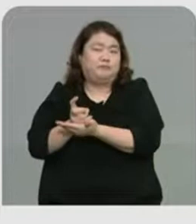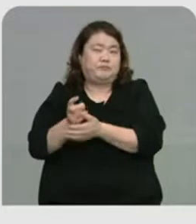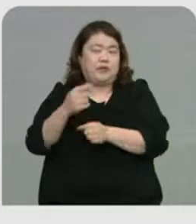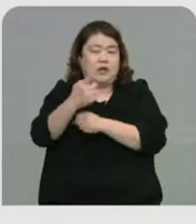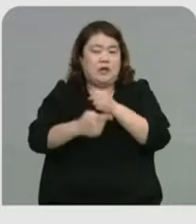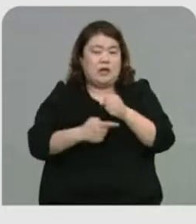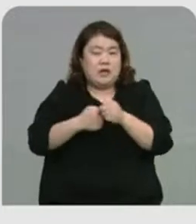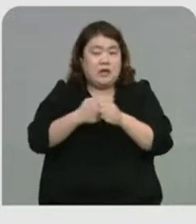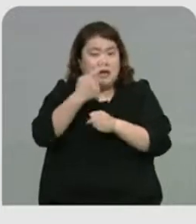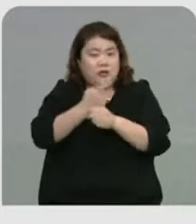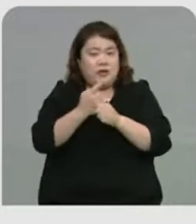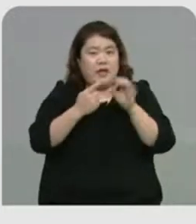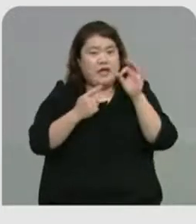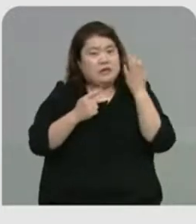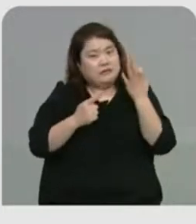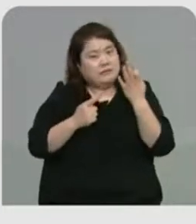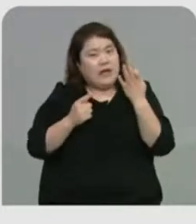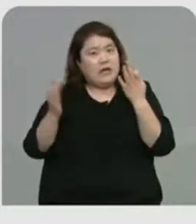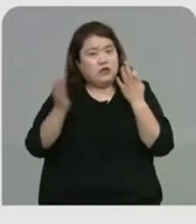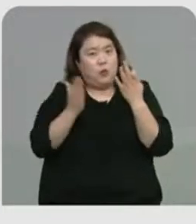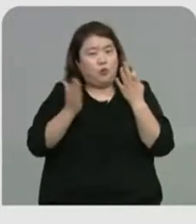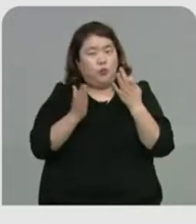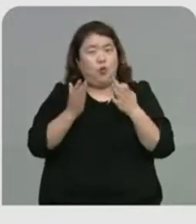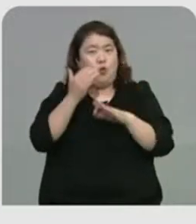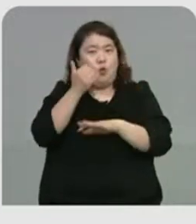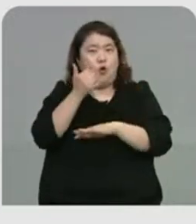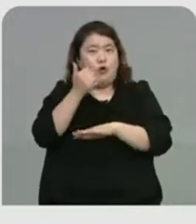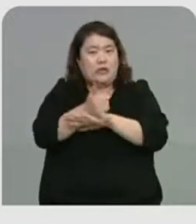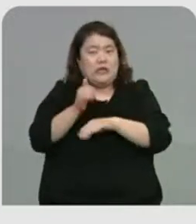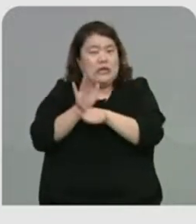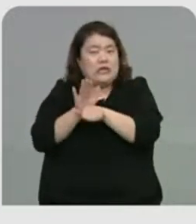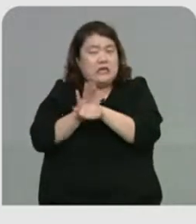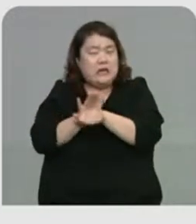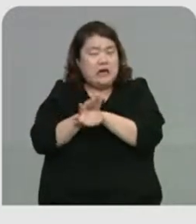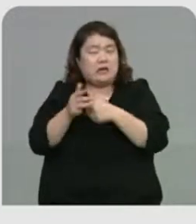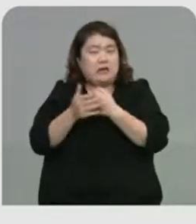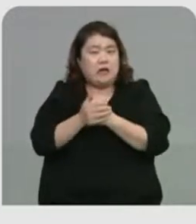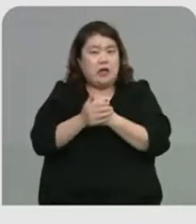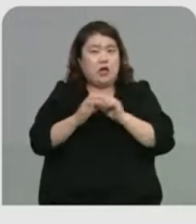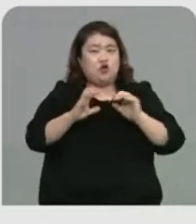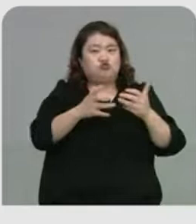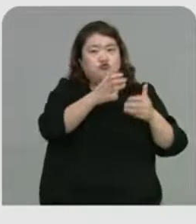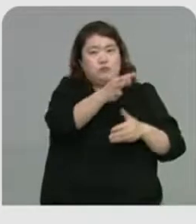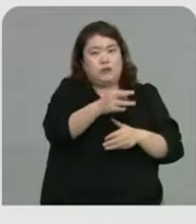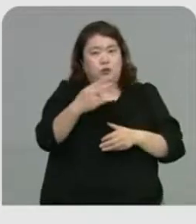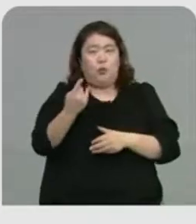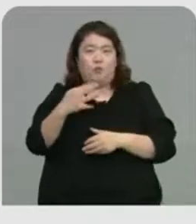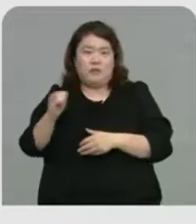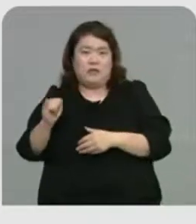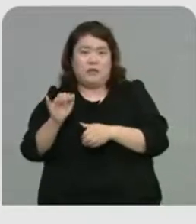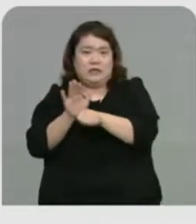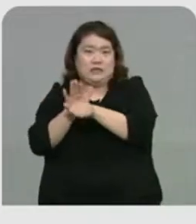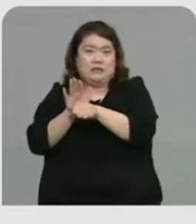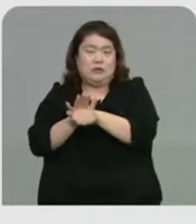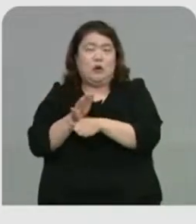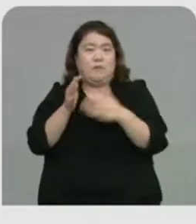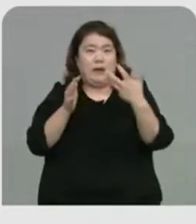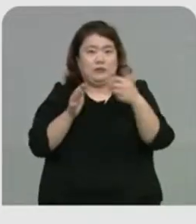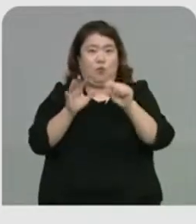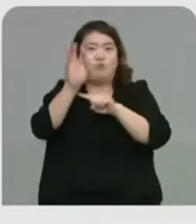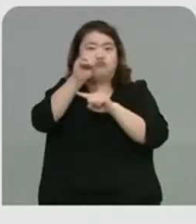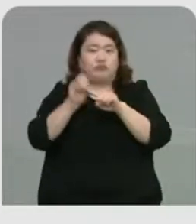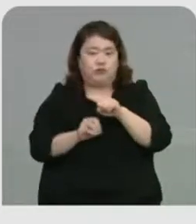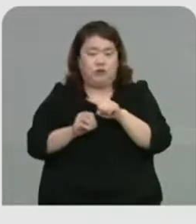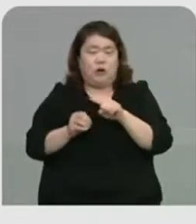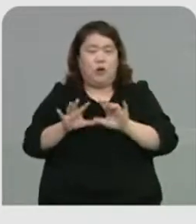14일까지 농사 일을 대신 해주는 데 국비와 도비 등으로 인건비에 85% 를 지원합니다 하지만